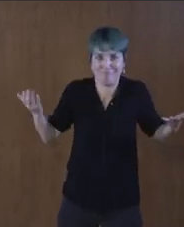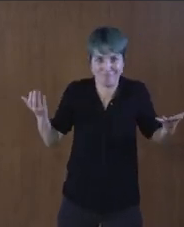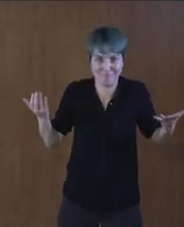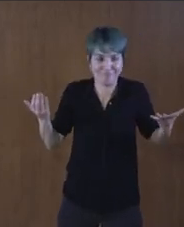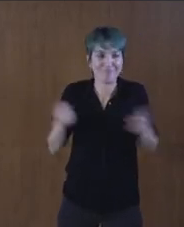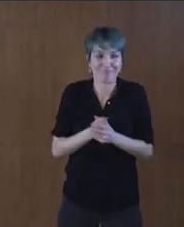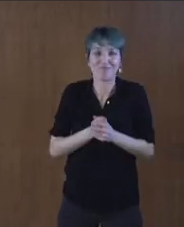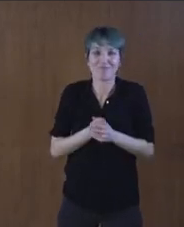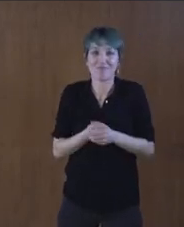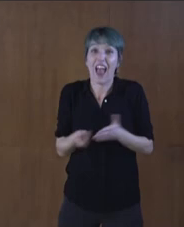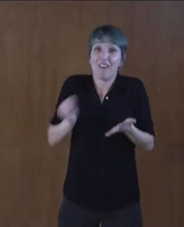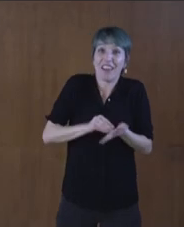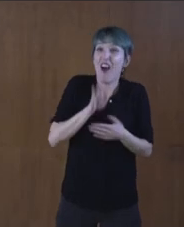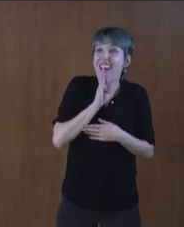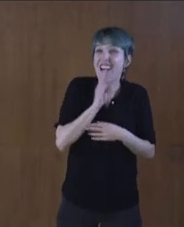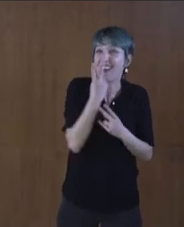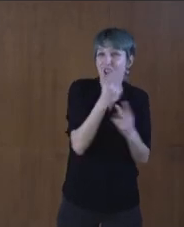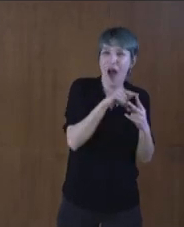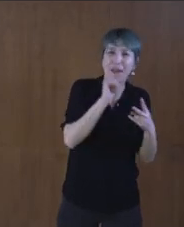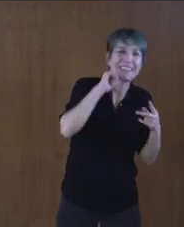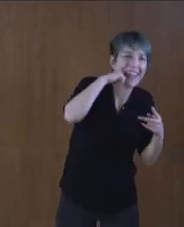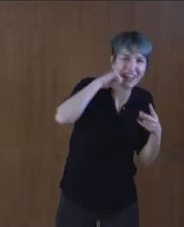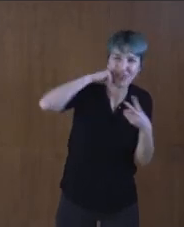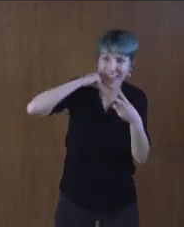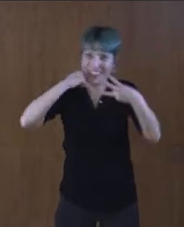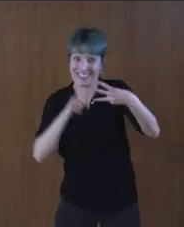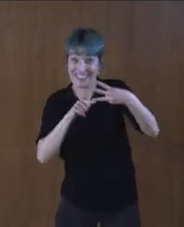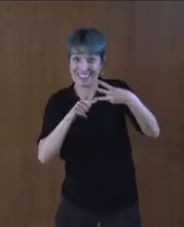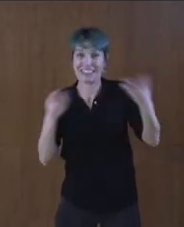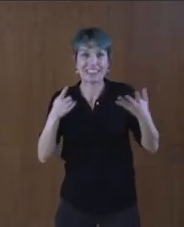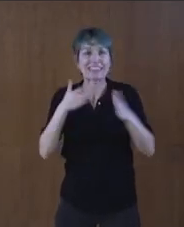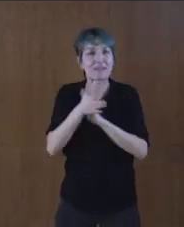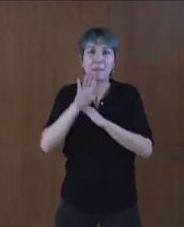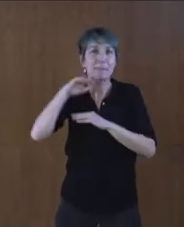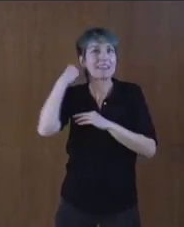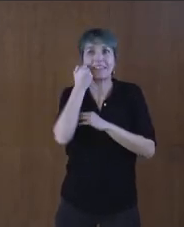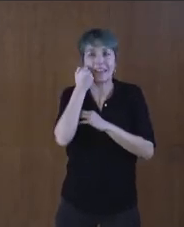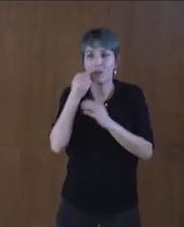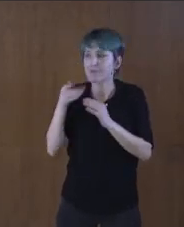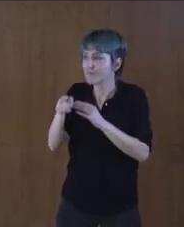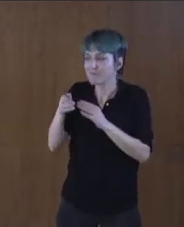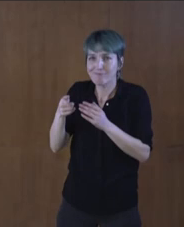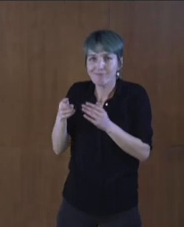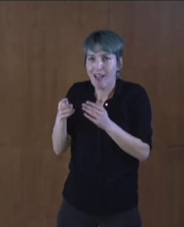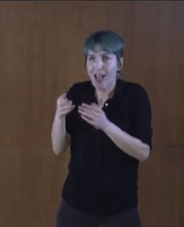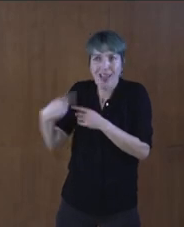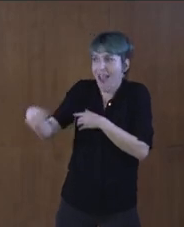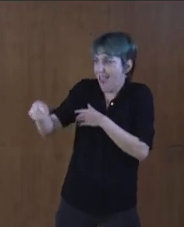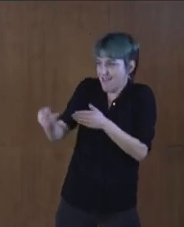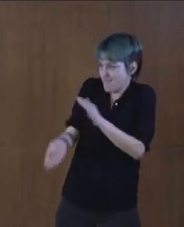misteri, afegit als dos que he dit abans, que és el de la seva simple